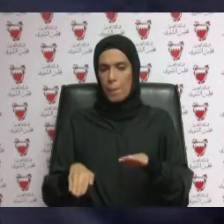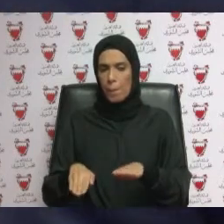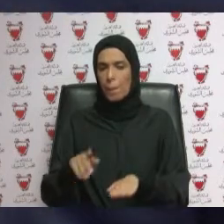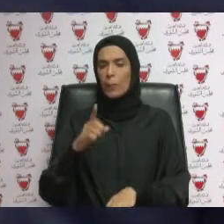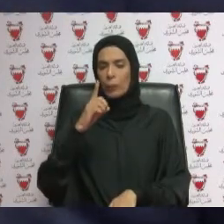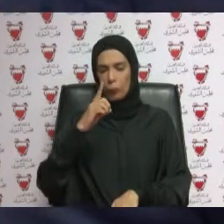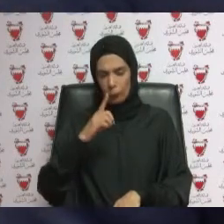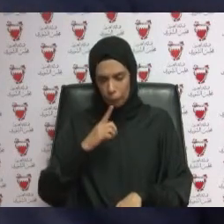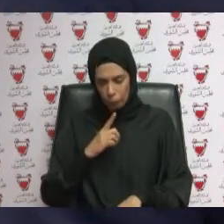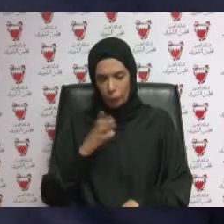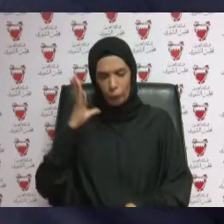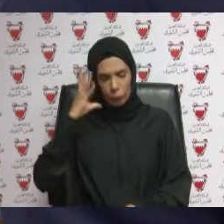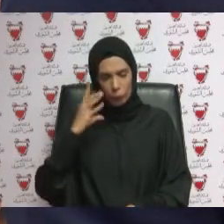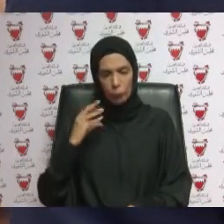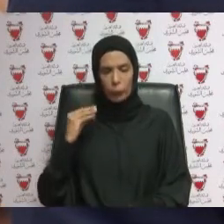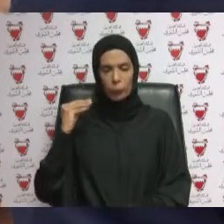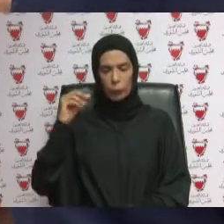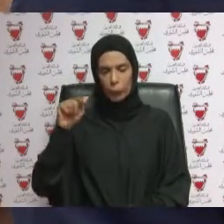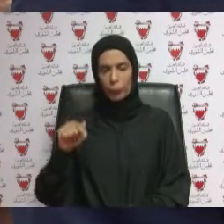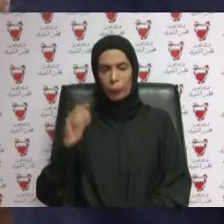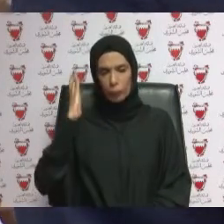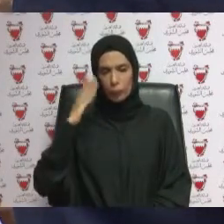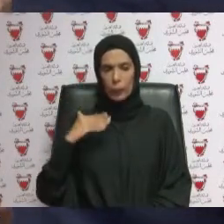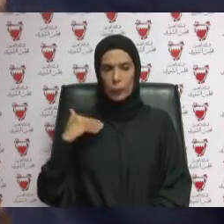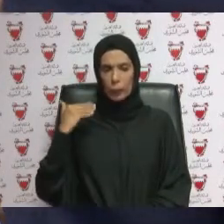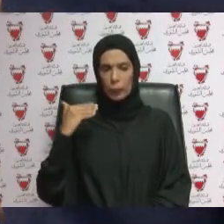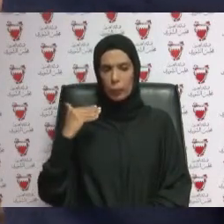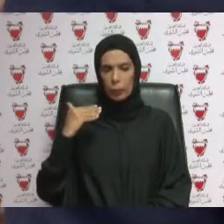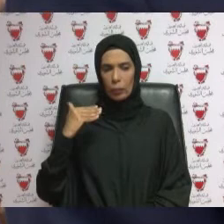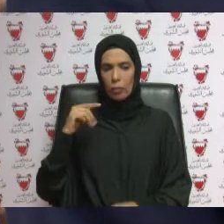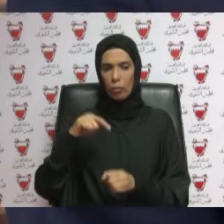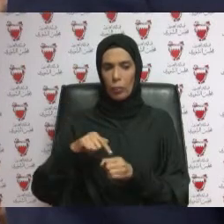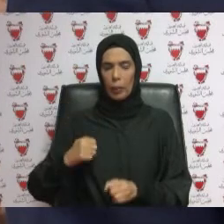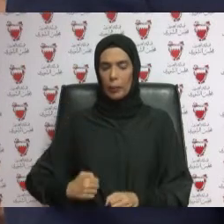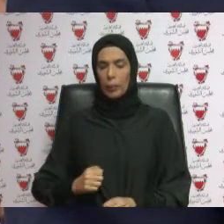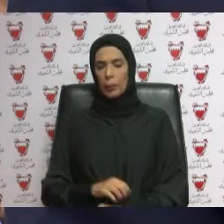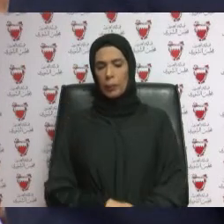فعلا لاحتياجات المرأة في المملكة.